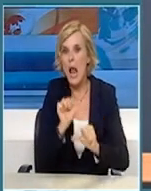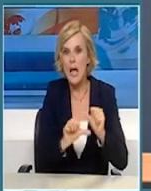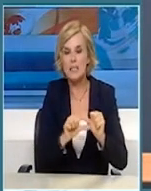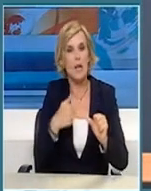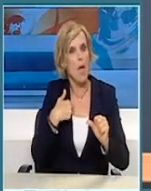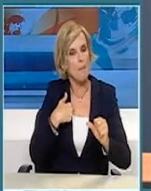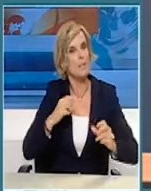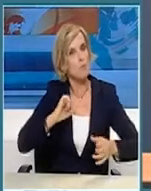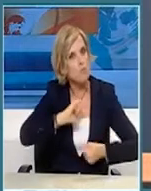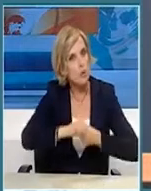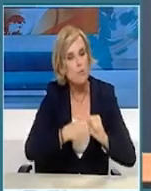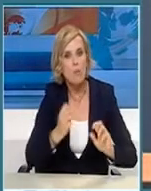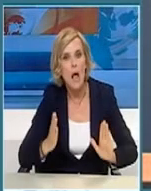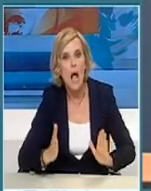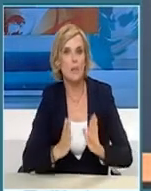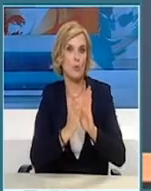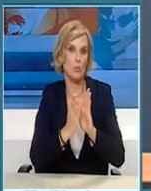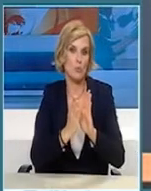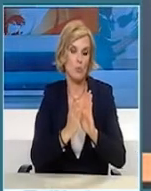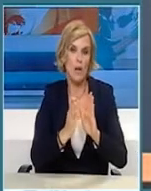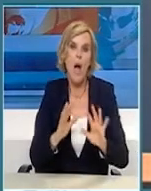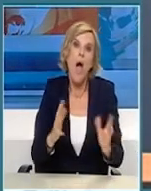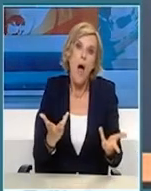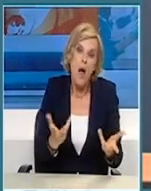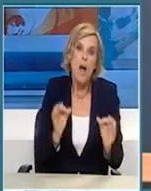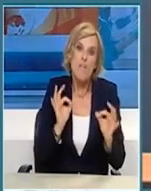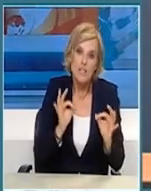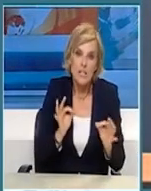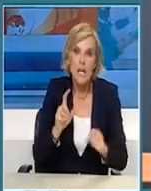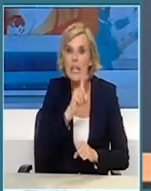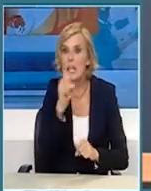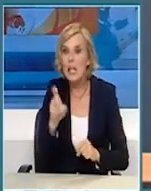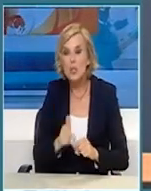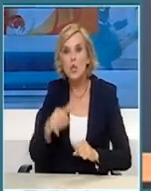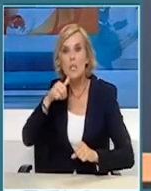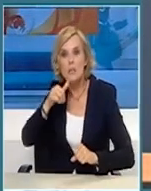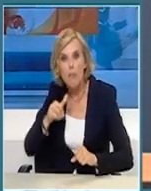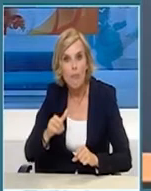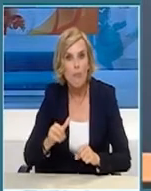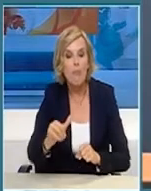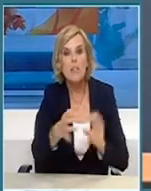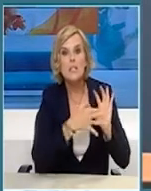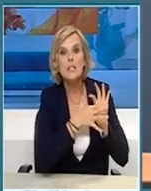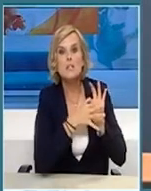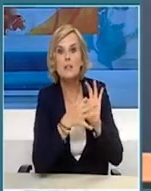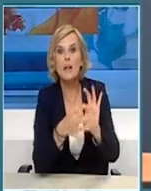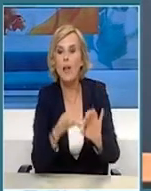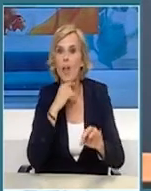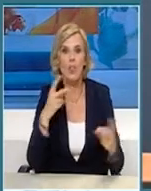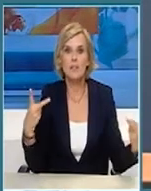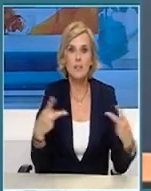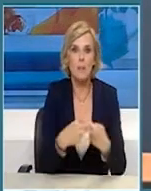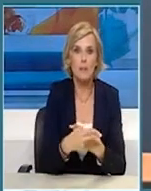Όμως η παρουσία του δεν μπορεί να σταματήσει τη ζωή και ζωτικές δραστηριότητες που σχετίζονται με αυτή. Ας δούμε όμως και κάποια